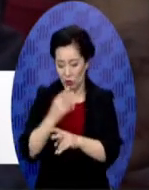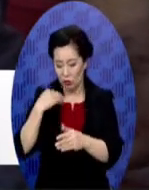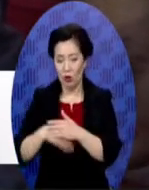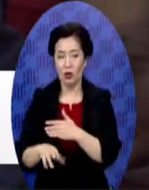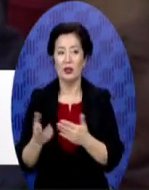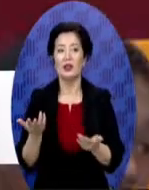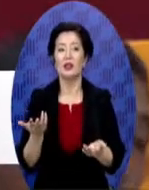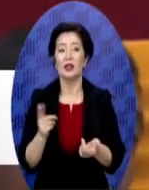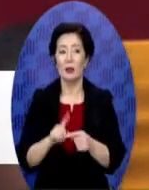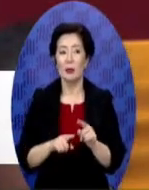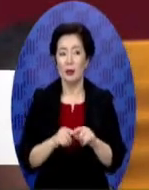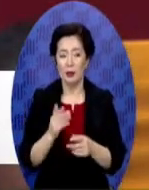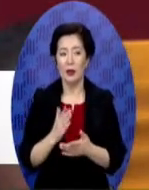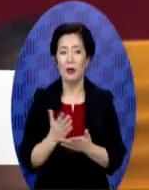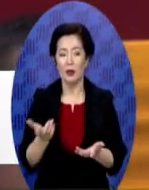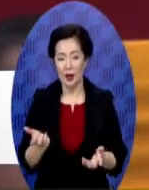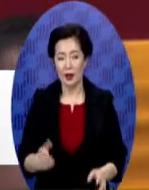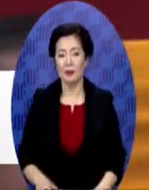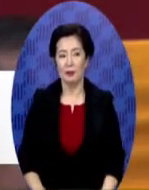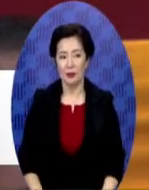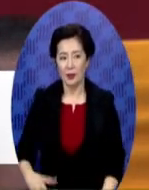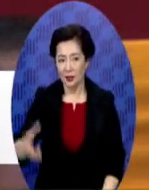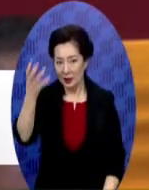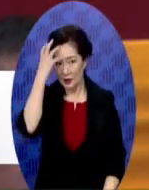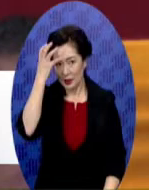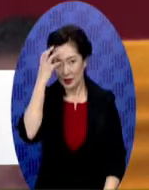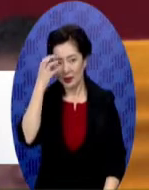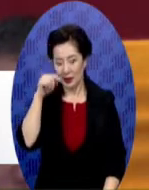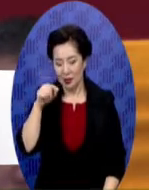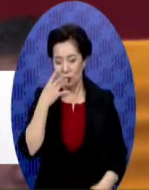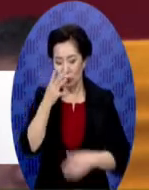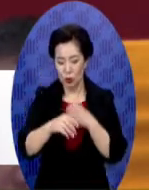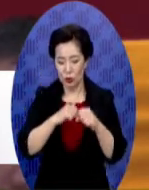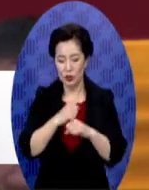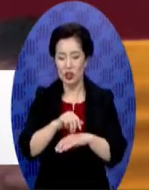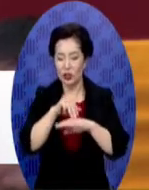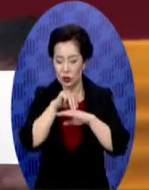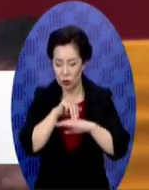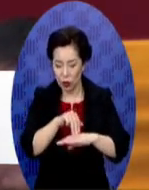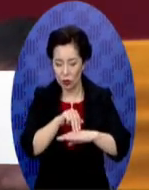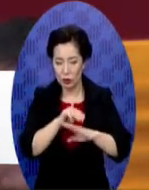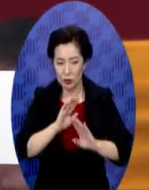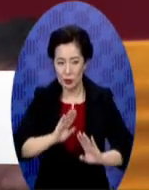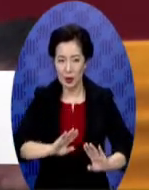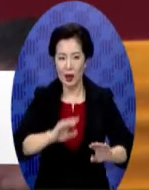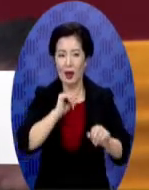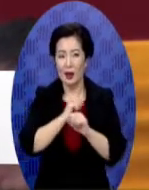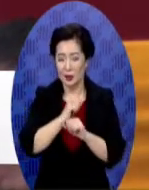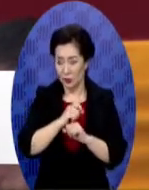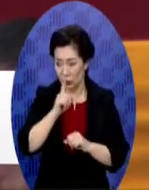өгвөл яасан бэ? Засгийн газрыг бол 4 жил нэг тогтвортой ажиллах хүсэл гэж санаатай хүн л дээ.